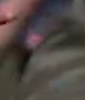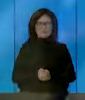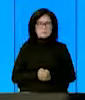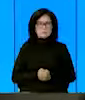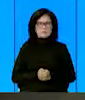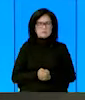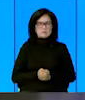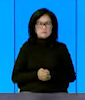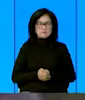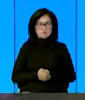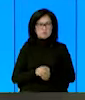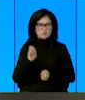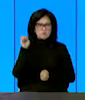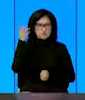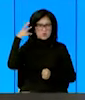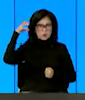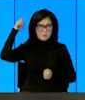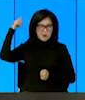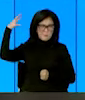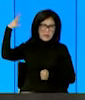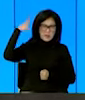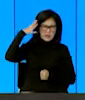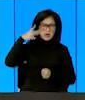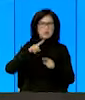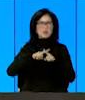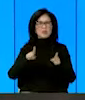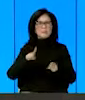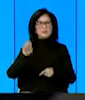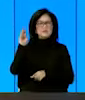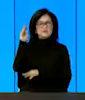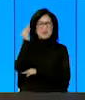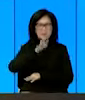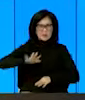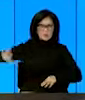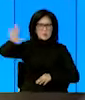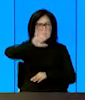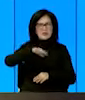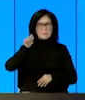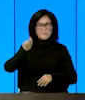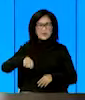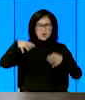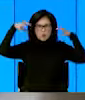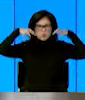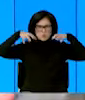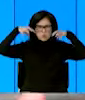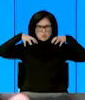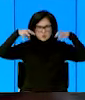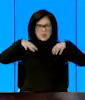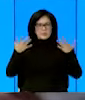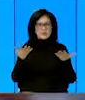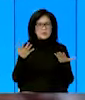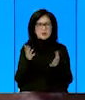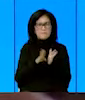Meski sudah memasuki musim kemarau, namun belakangan ini Jakarta dan wilayah sekitarnya justru diguyur hujan deras.